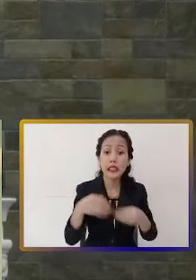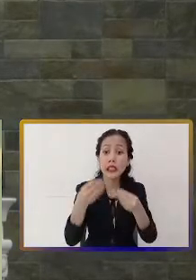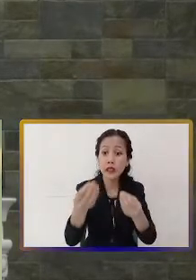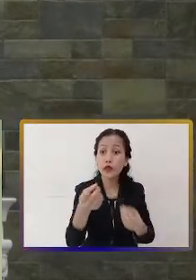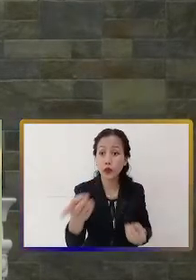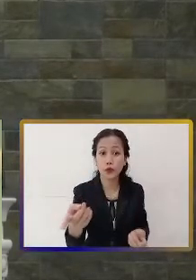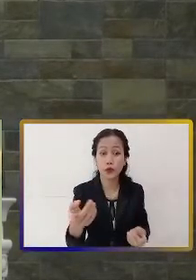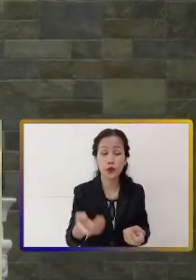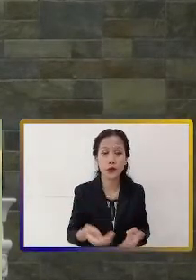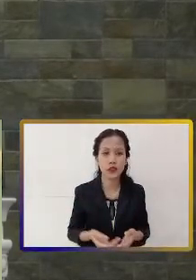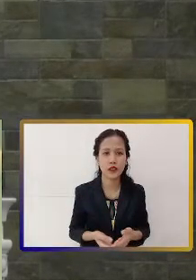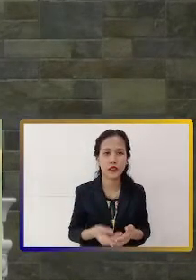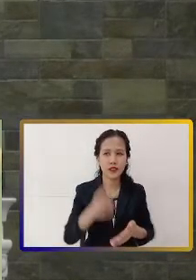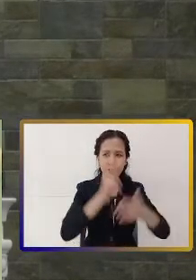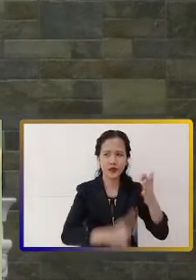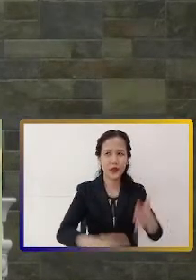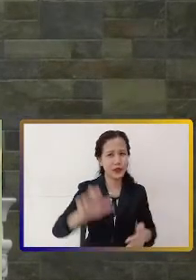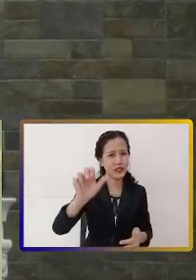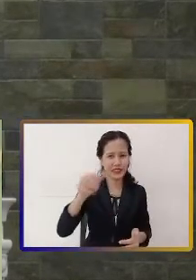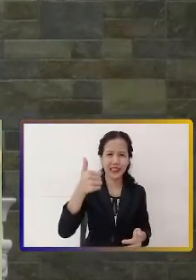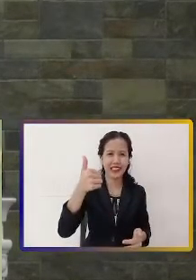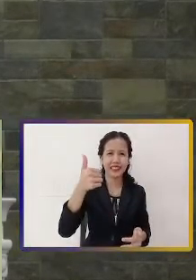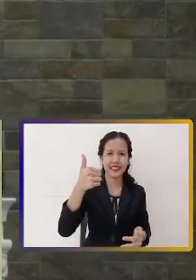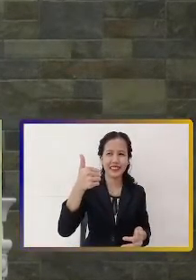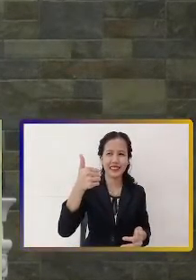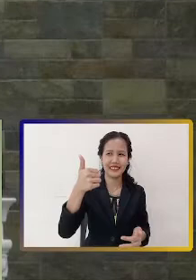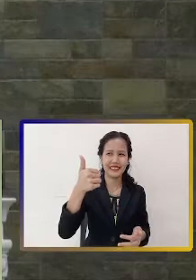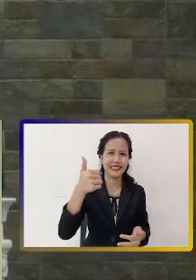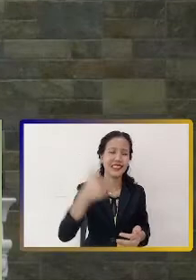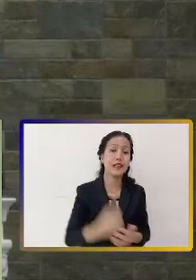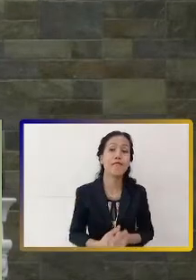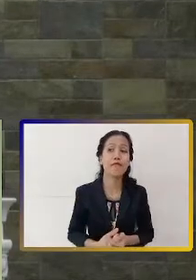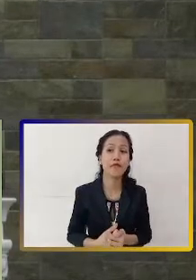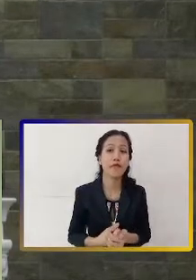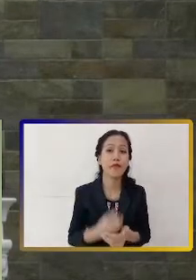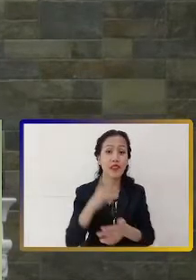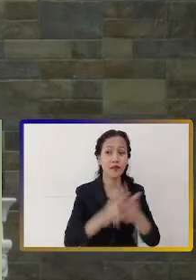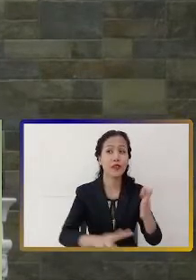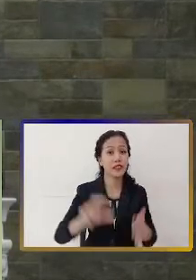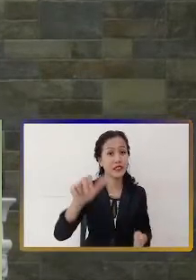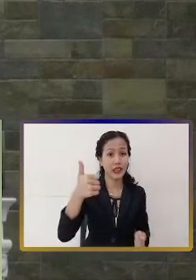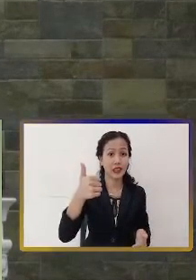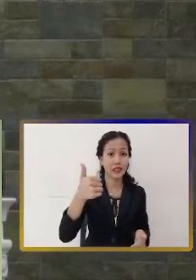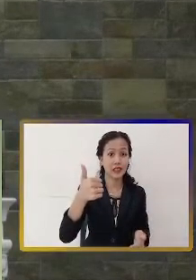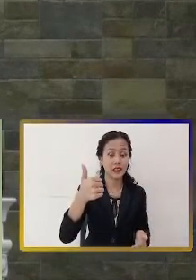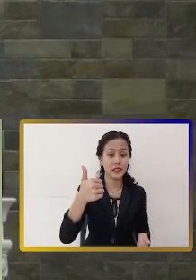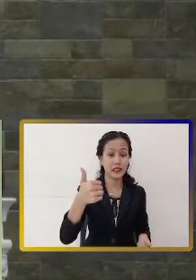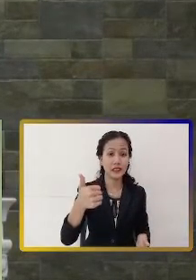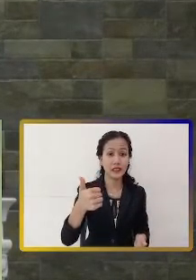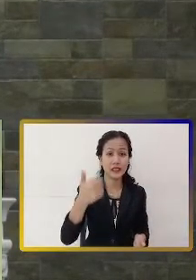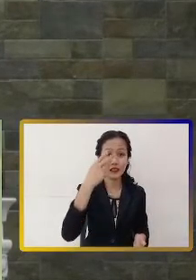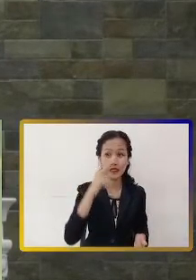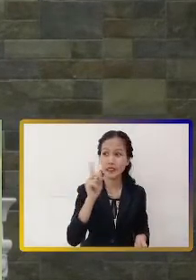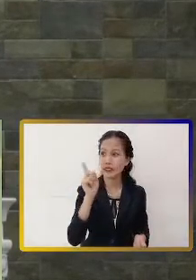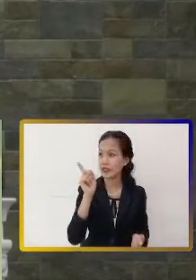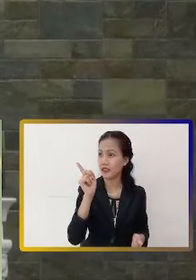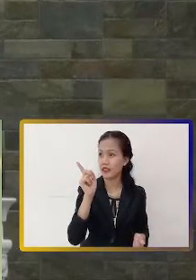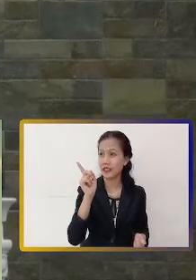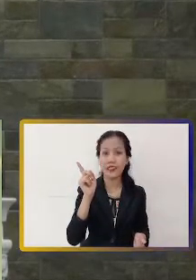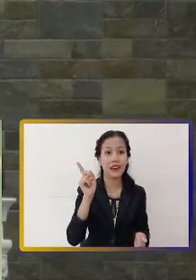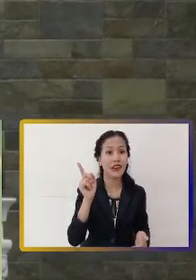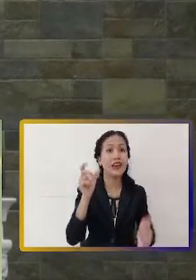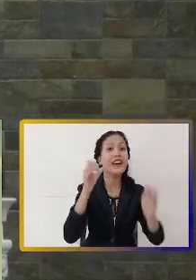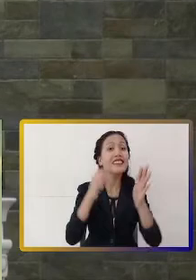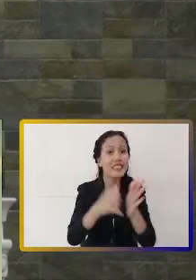number 10, ang sabi ng Biblia, the Lord was pleased by what Solomon said in